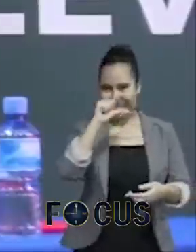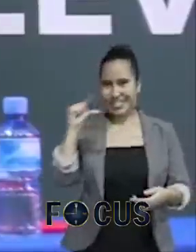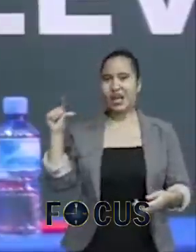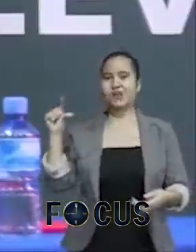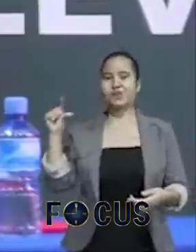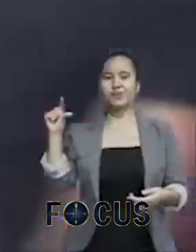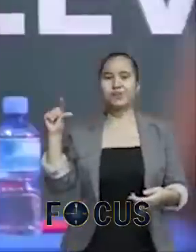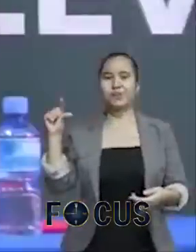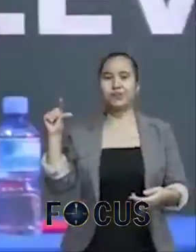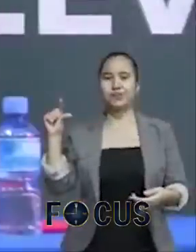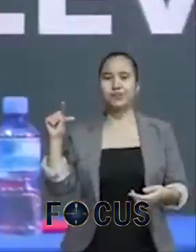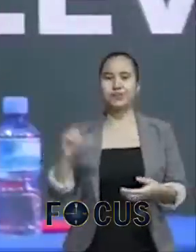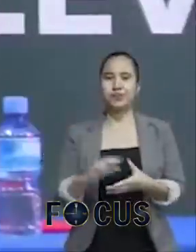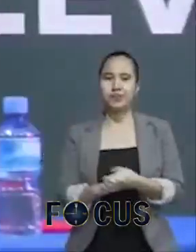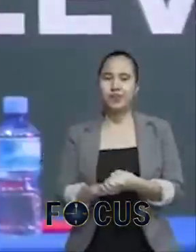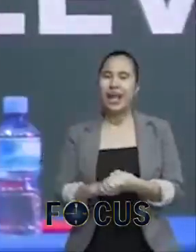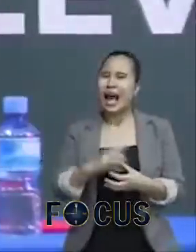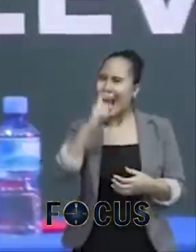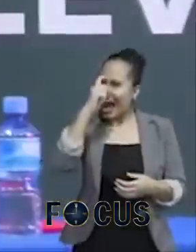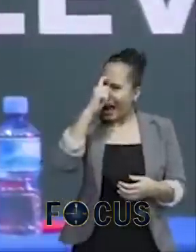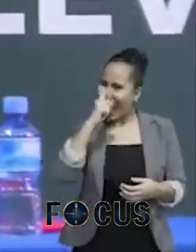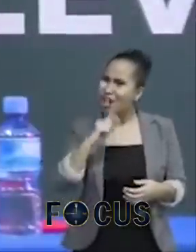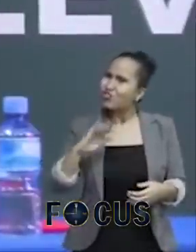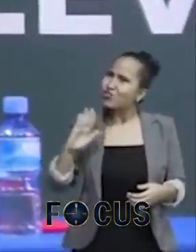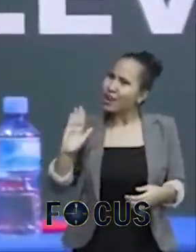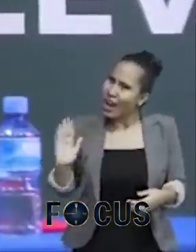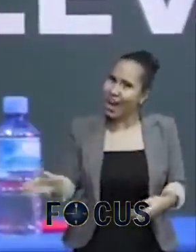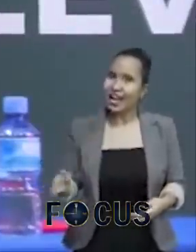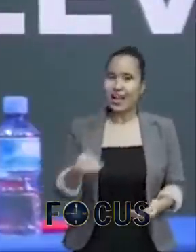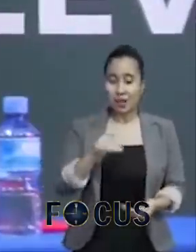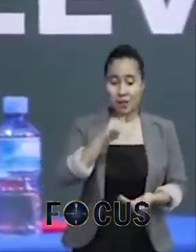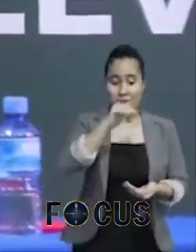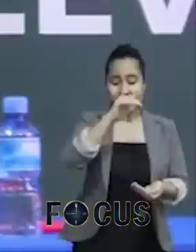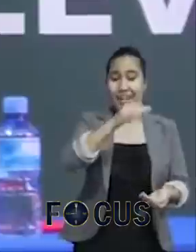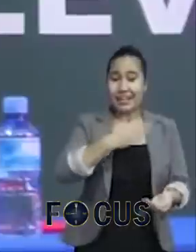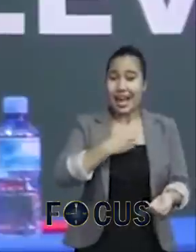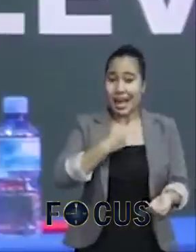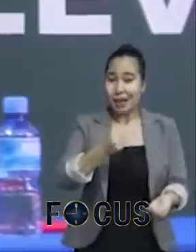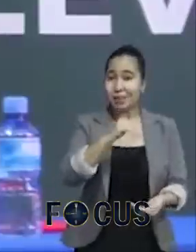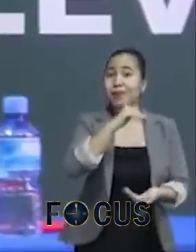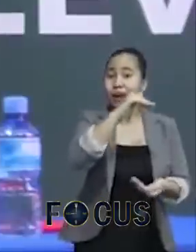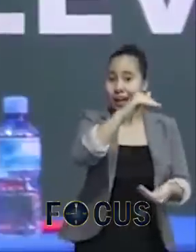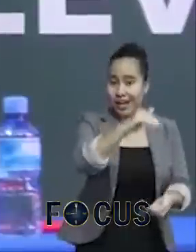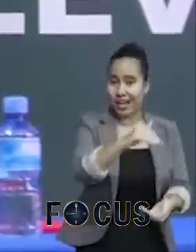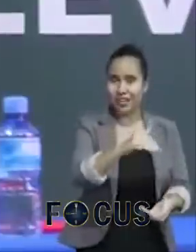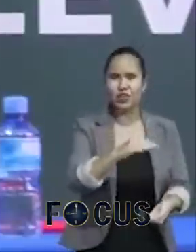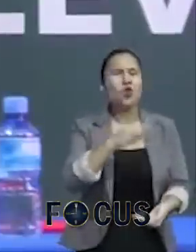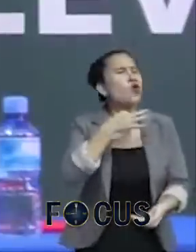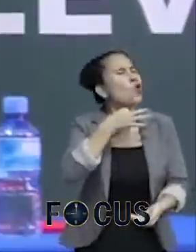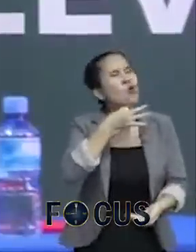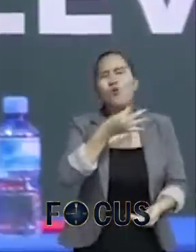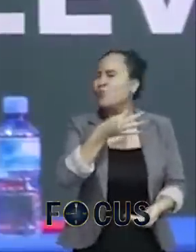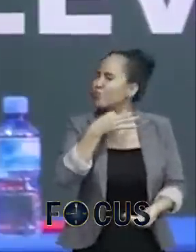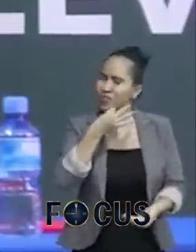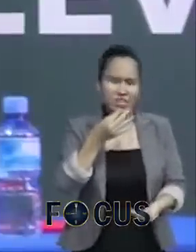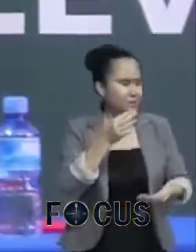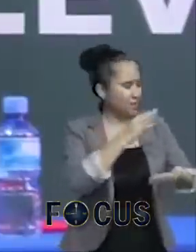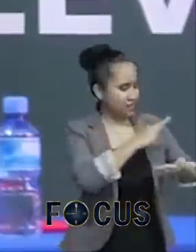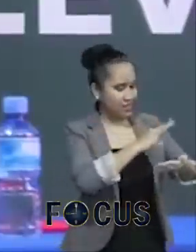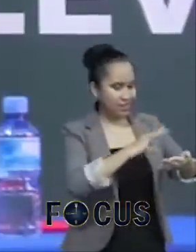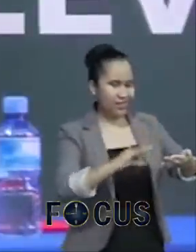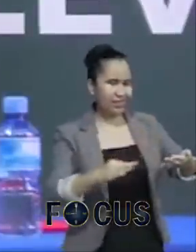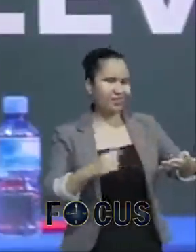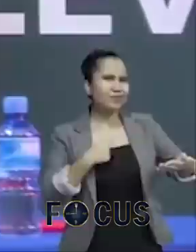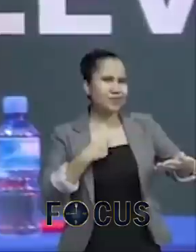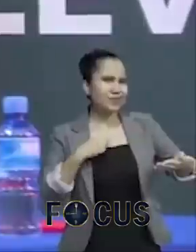Indien u reeds een voedselpakket hebt ontvangen, dan hoeft u zich niet meer te registreren. Ik zei het